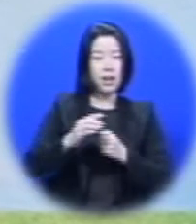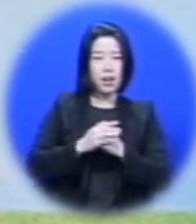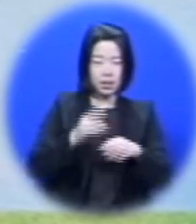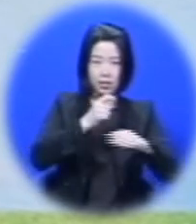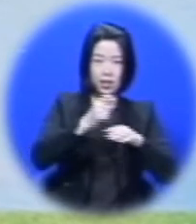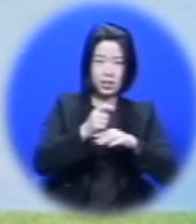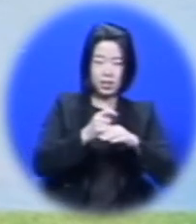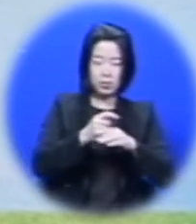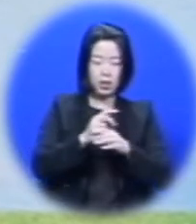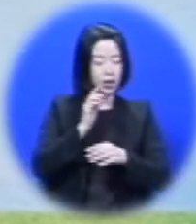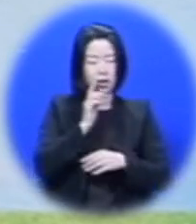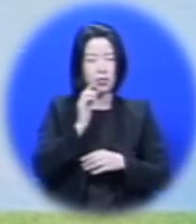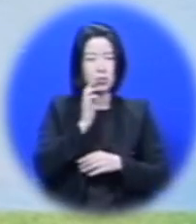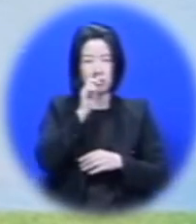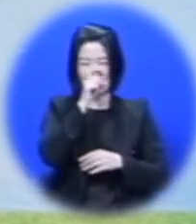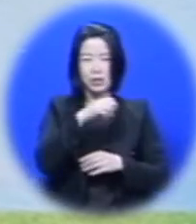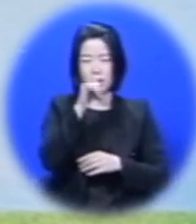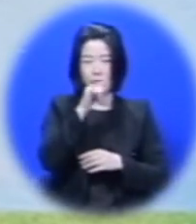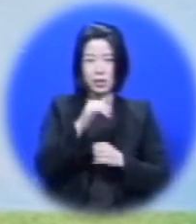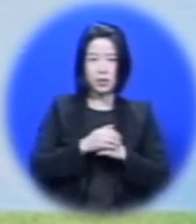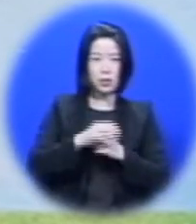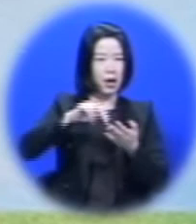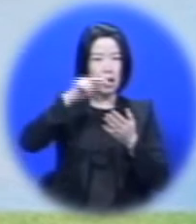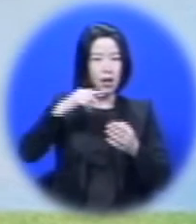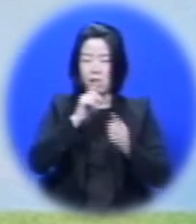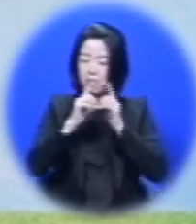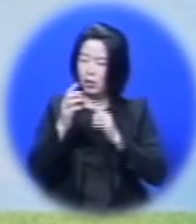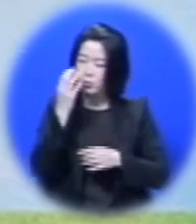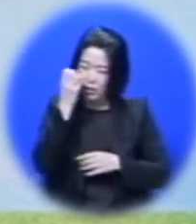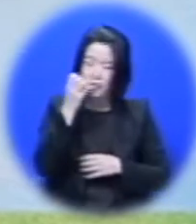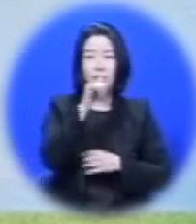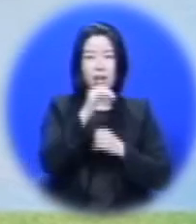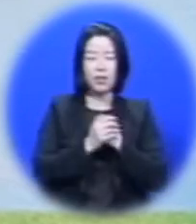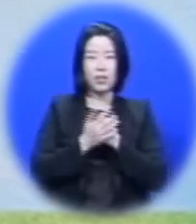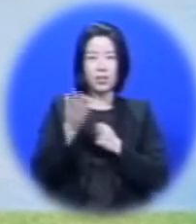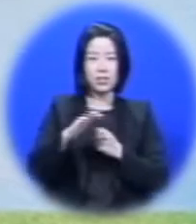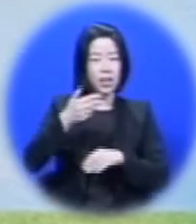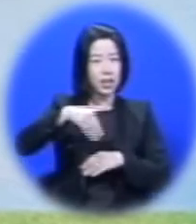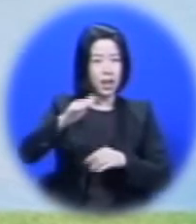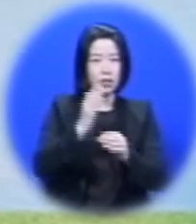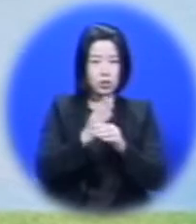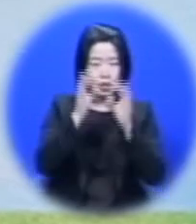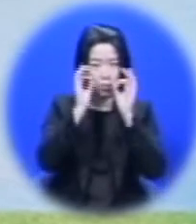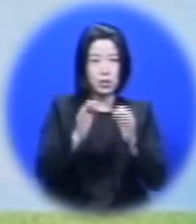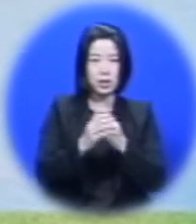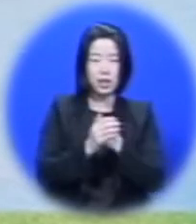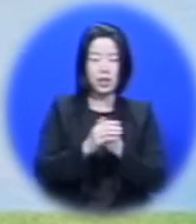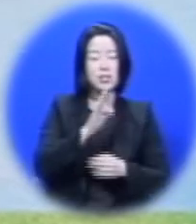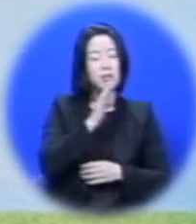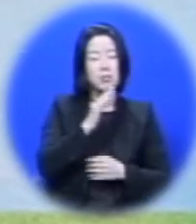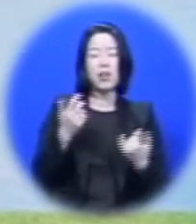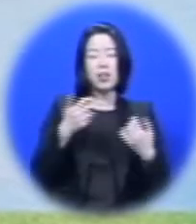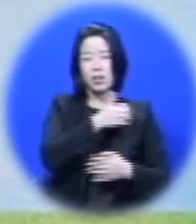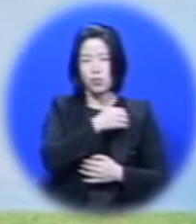너저분한 게 아니에요. 그리고 횡설수설 하시는 것 같고 근데 가다가 보니까 이분이 진짜 충만하신